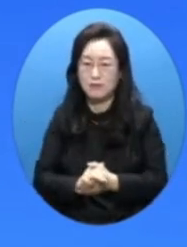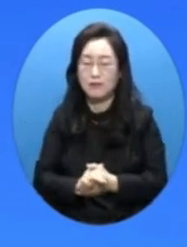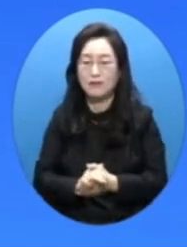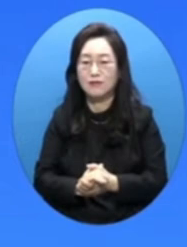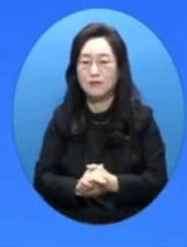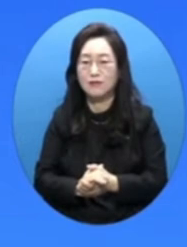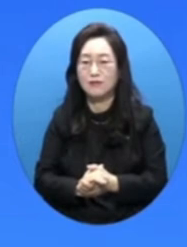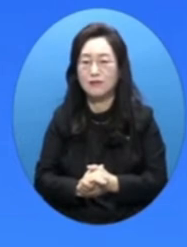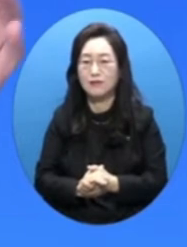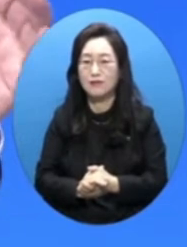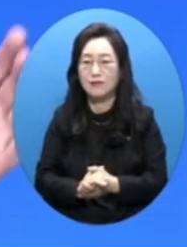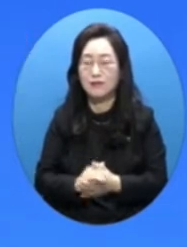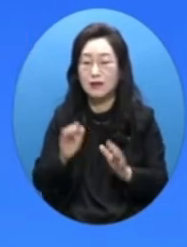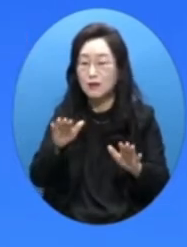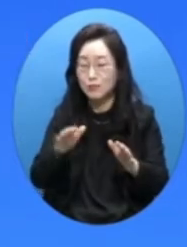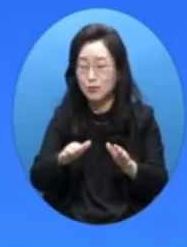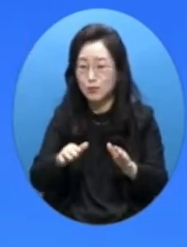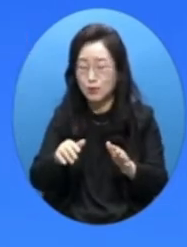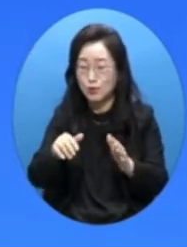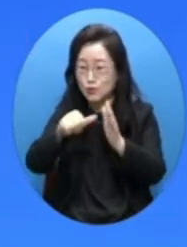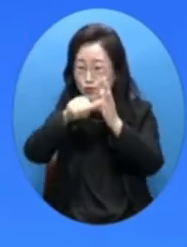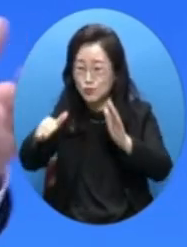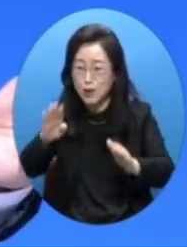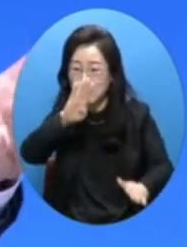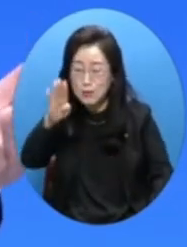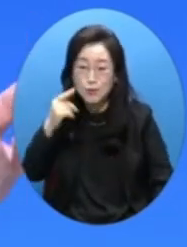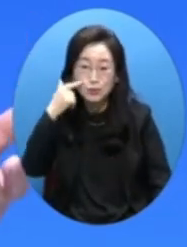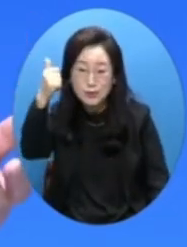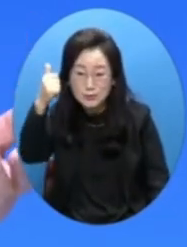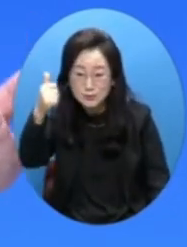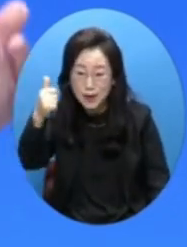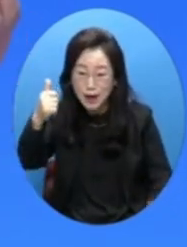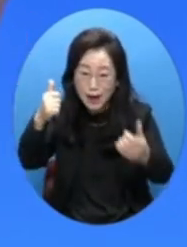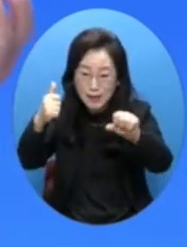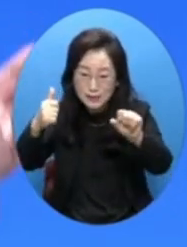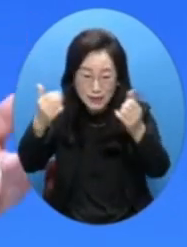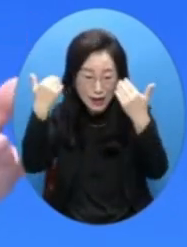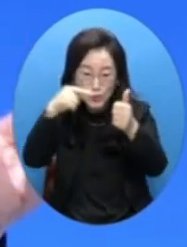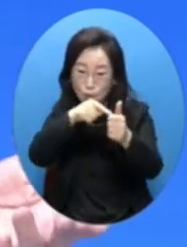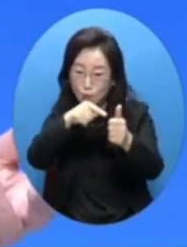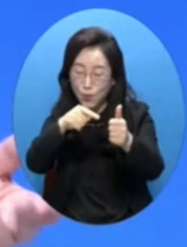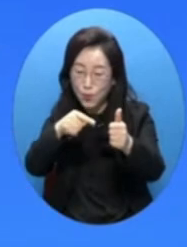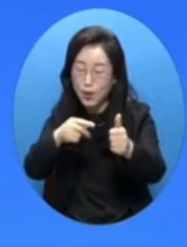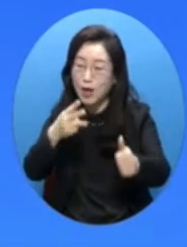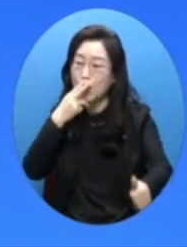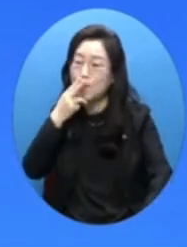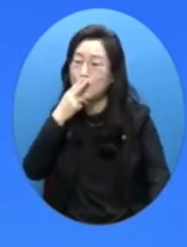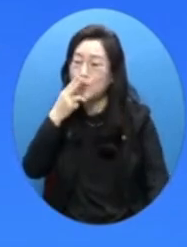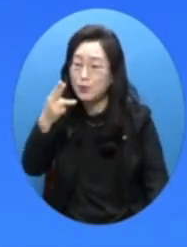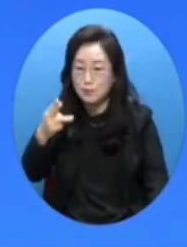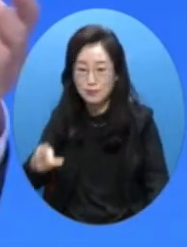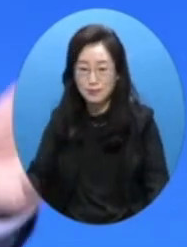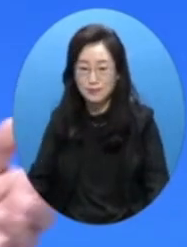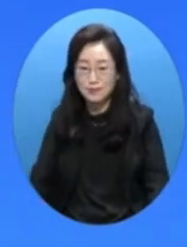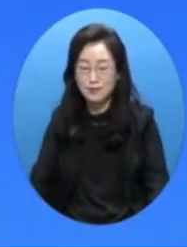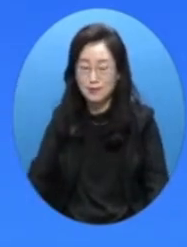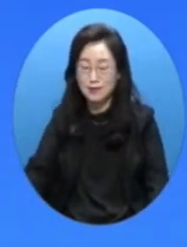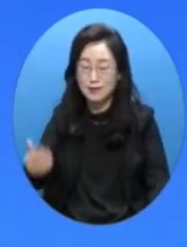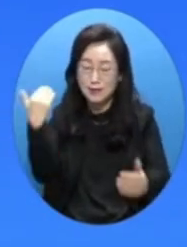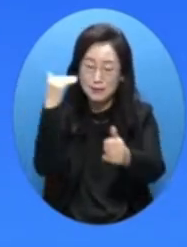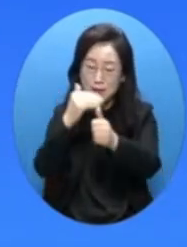그러니까 그 유명한 목사님의 아들이 학교에서 담배도 피고 정확도